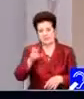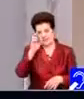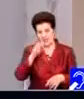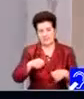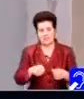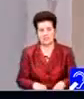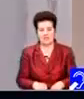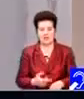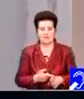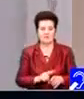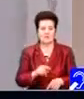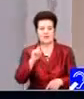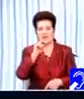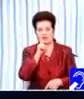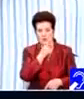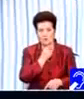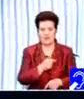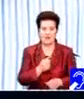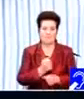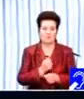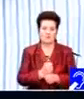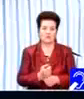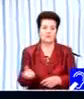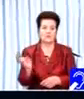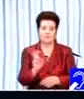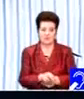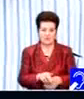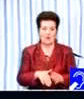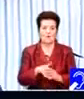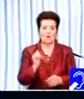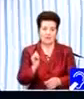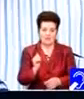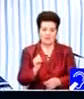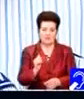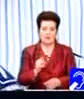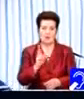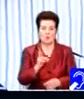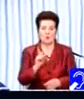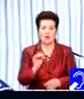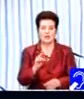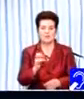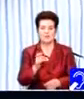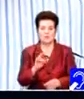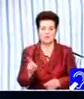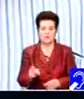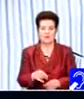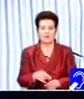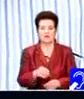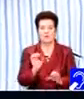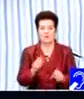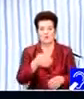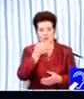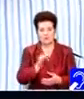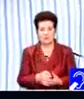așa putem făuri economie funcțională. Vă invit să ieșiți la vot, votați cu rațiune, votați cu responsabilitate,